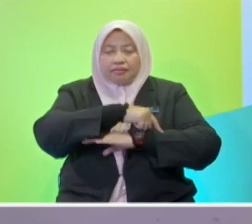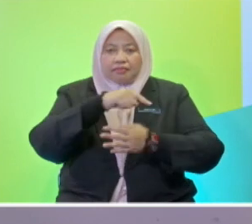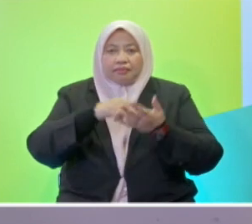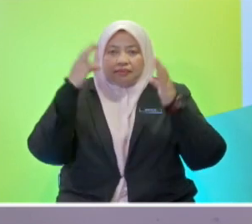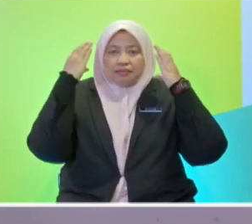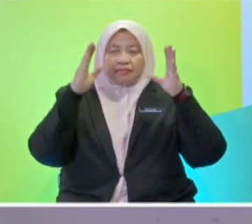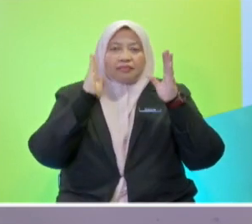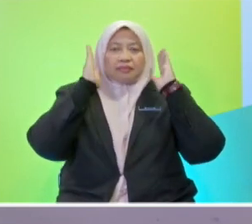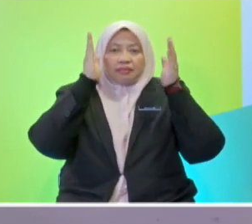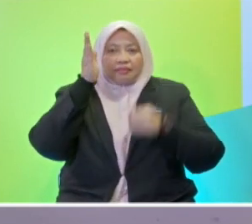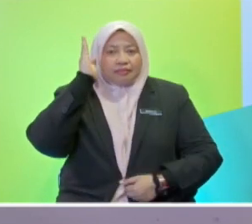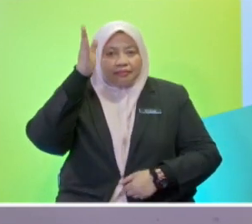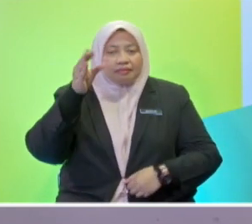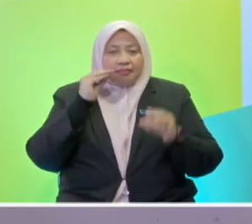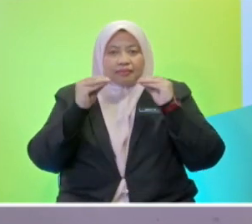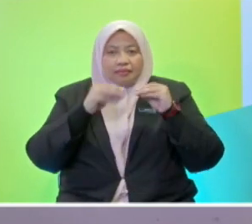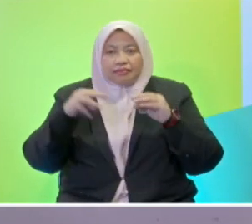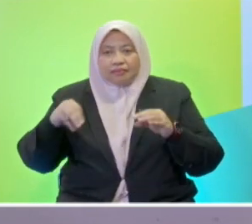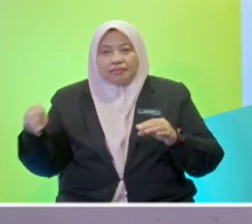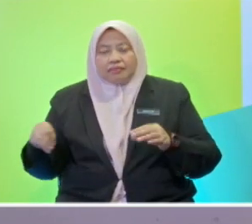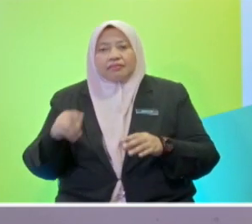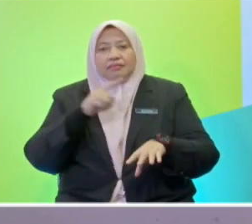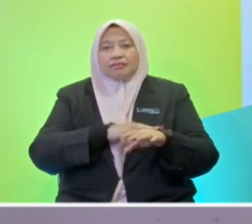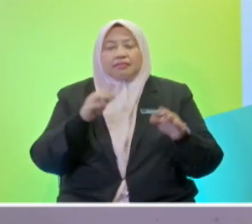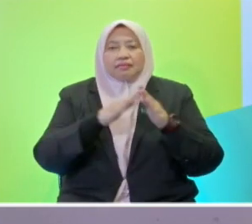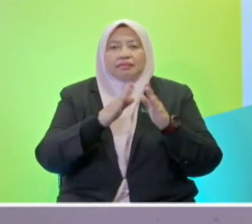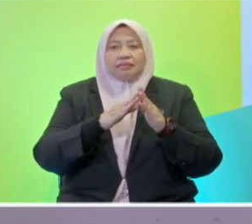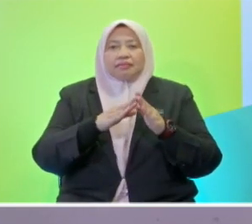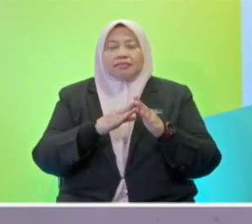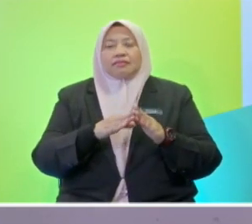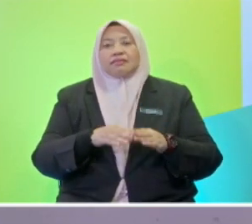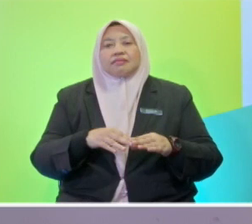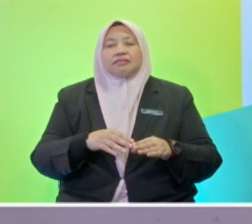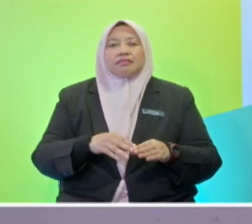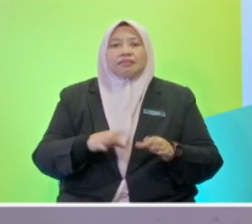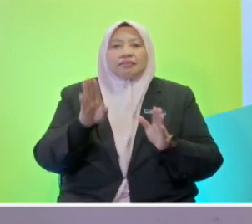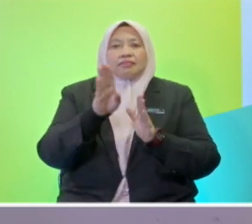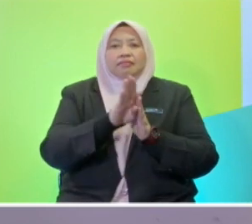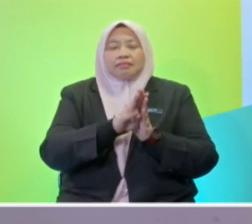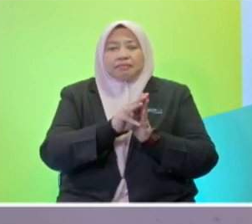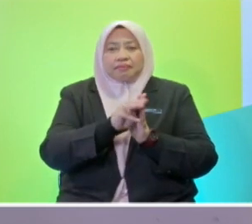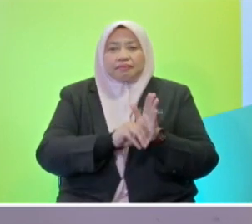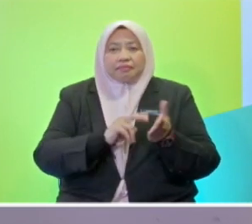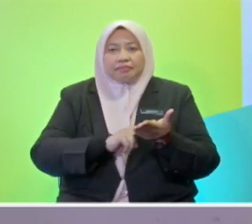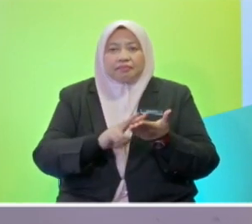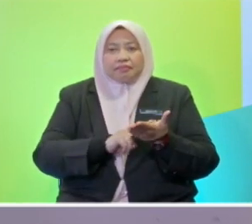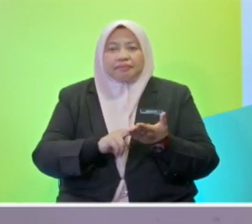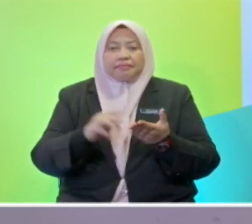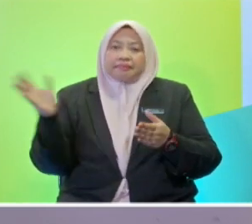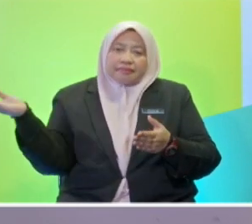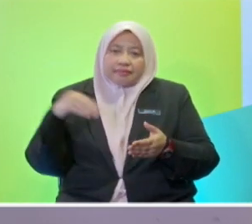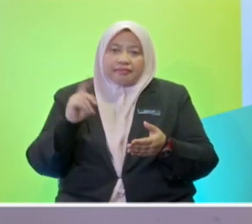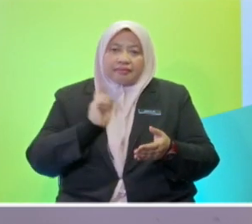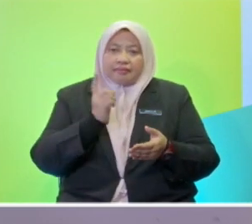akan aja murid-murid di rumah berkaitan dengan membaca Mari kita baca